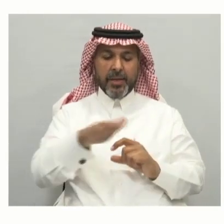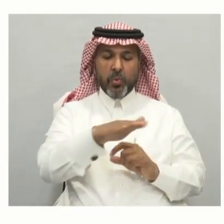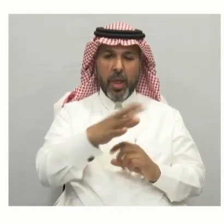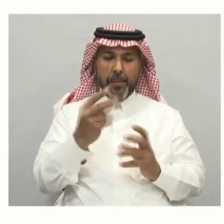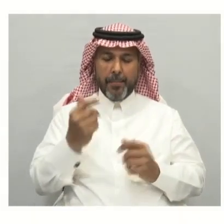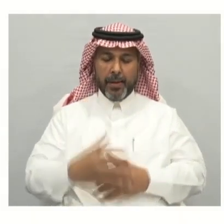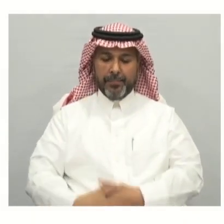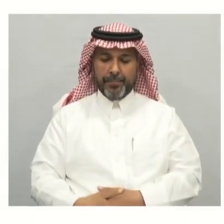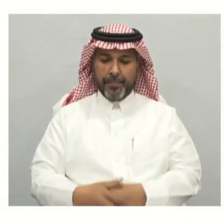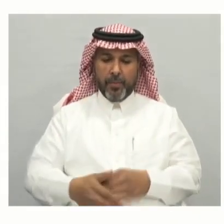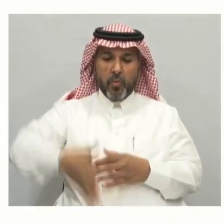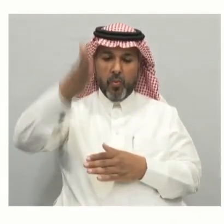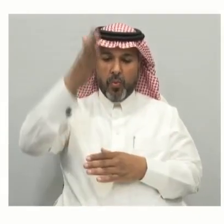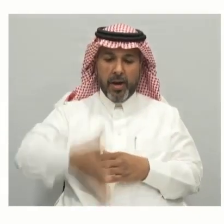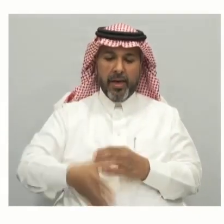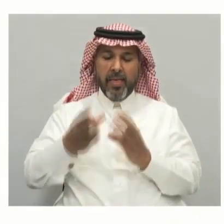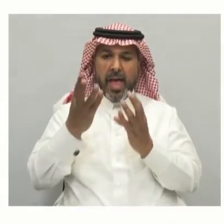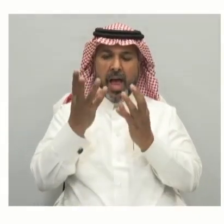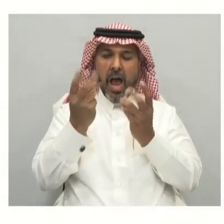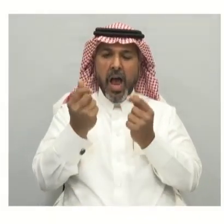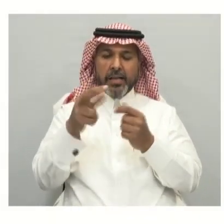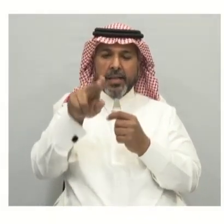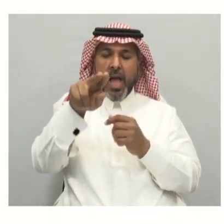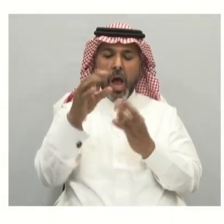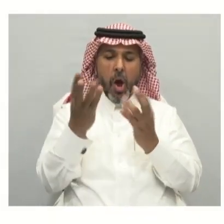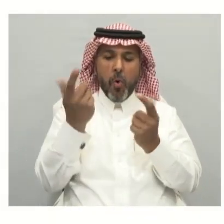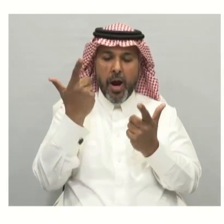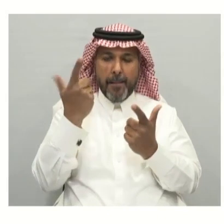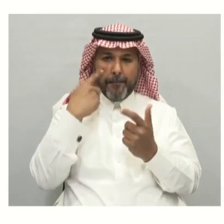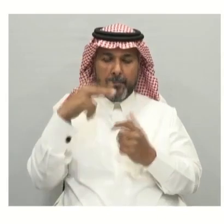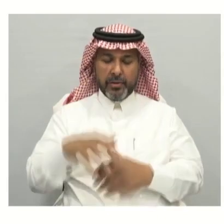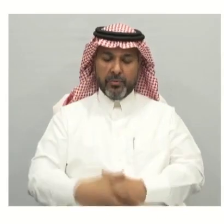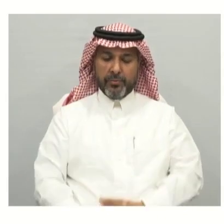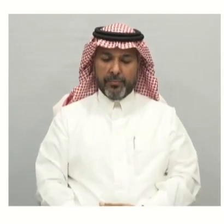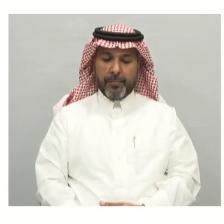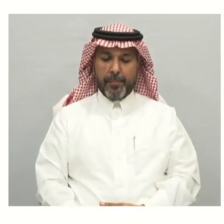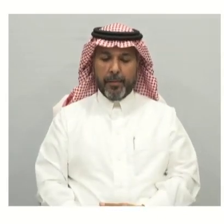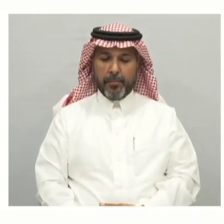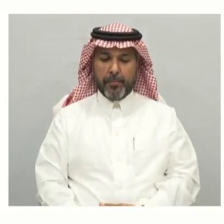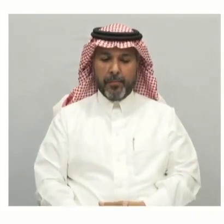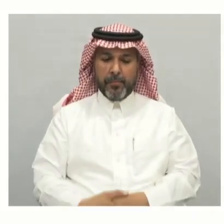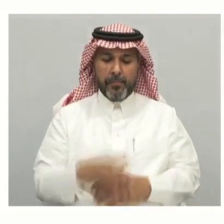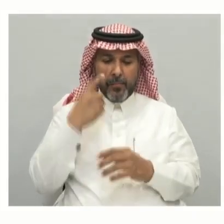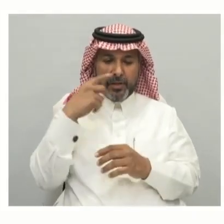اما المحور الراسي يمثل عدد الاخوه هنا